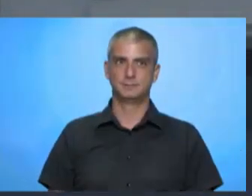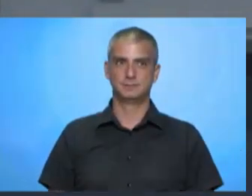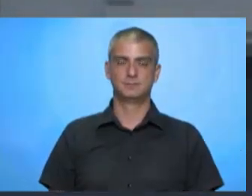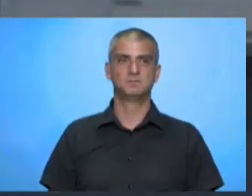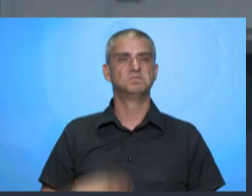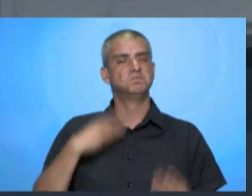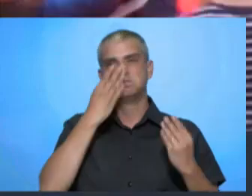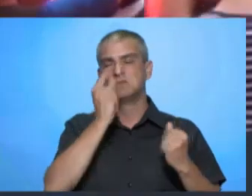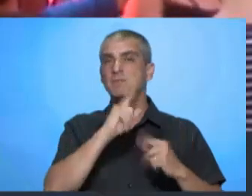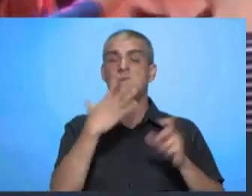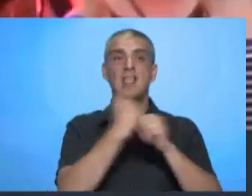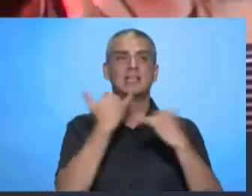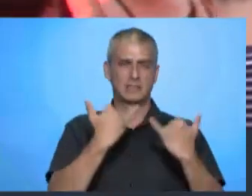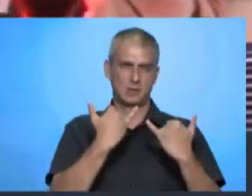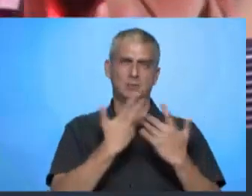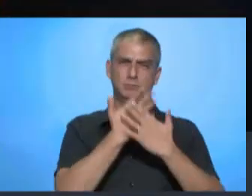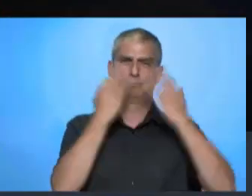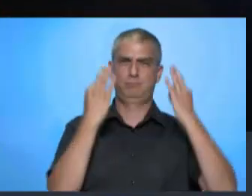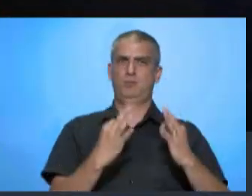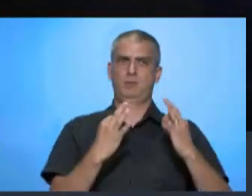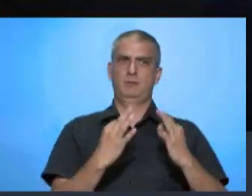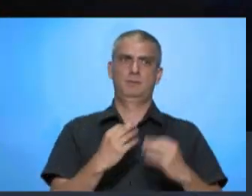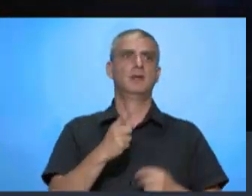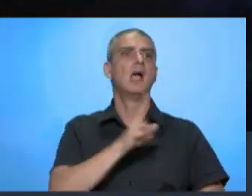הניחושים מתנצח הערב היו חד משמעיים.